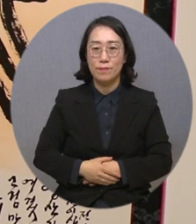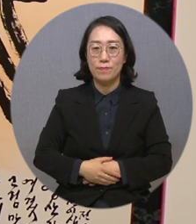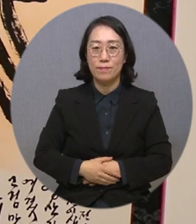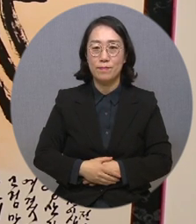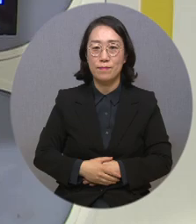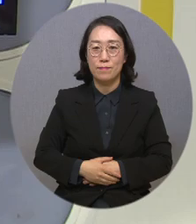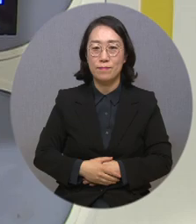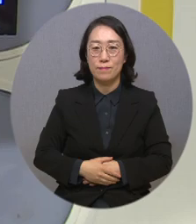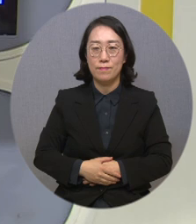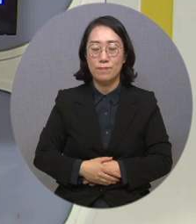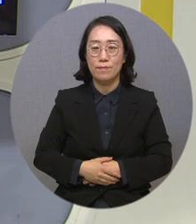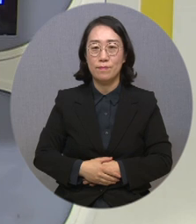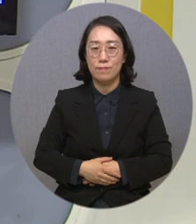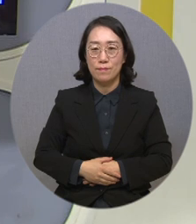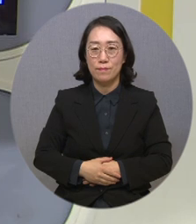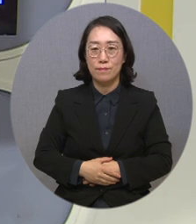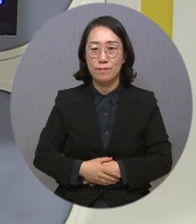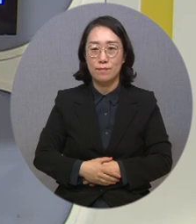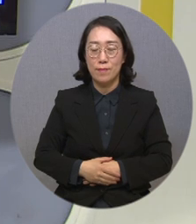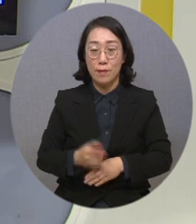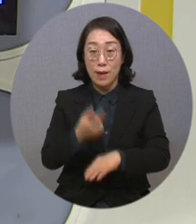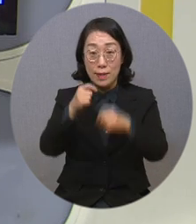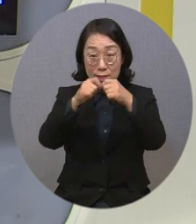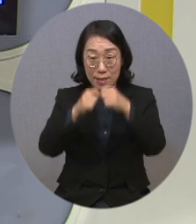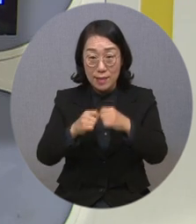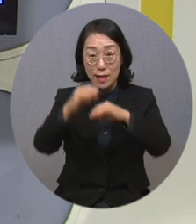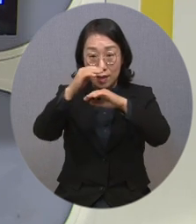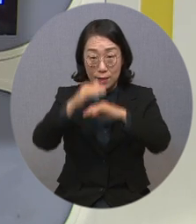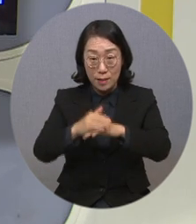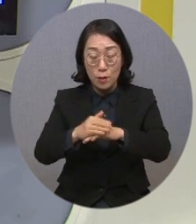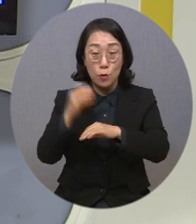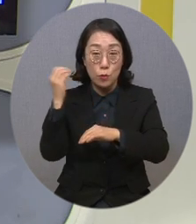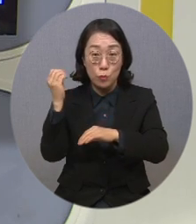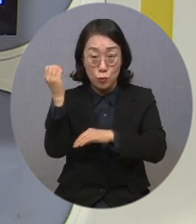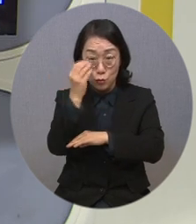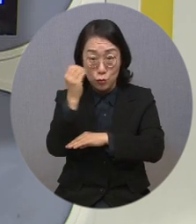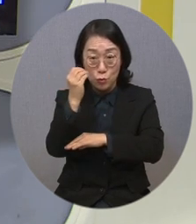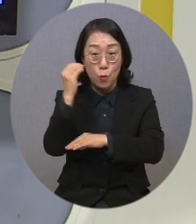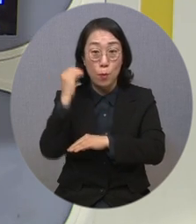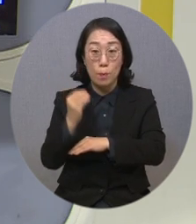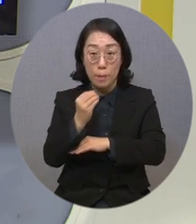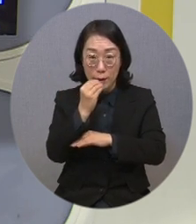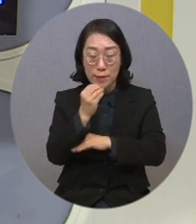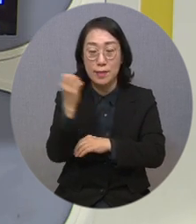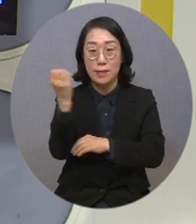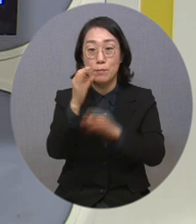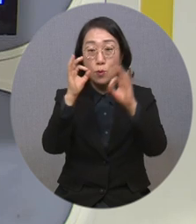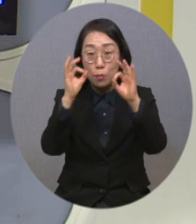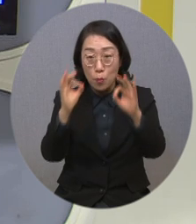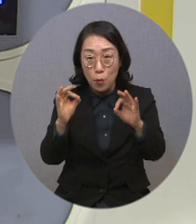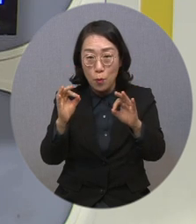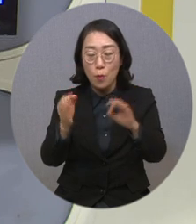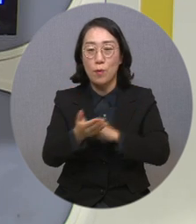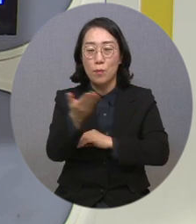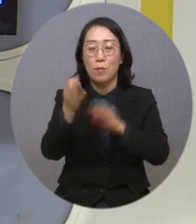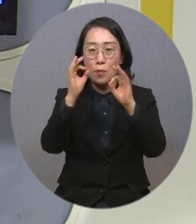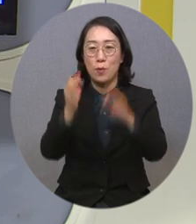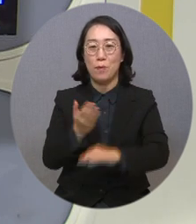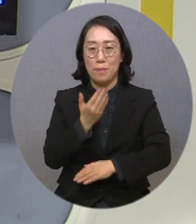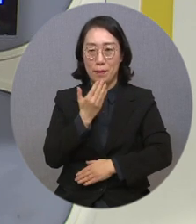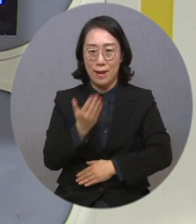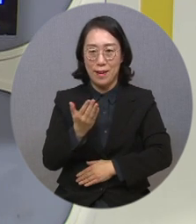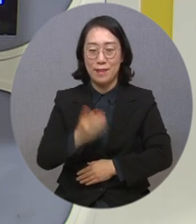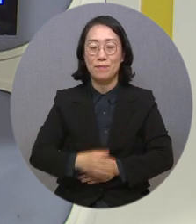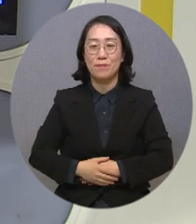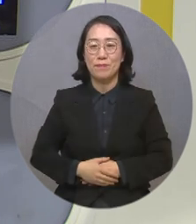이소영입니다. 이 밖에 자세한 사항은 웰페어 뉴스 홈페이지와 장애인신문, 복지TV 뉴스를 통해 확인할 수 있습니다.